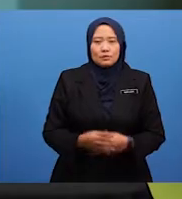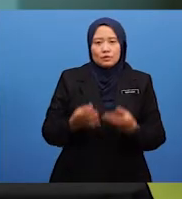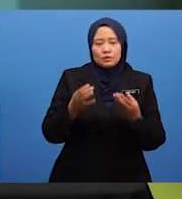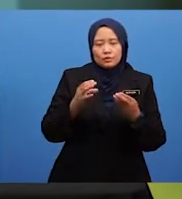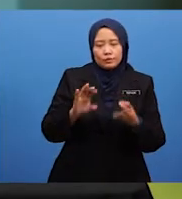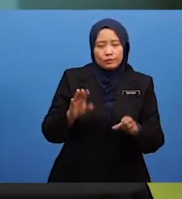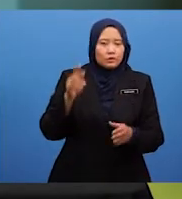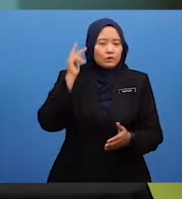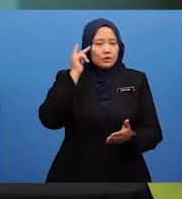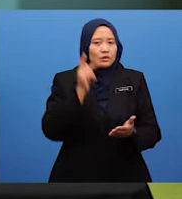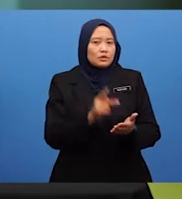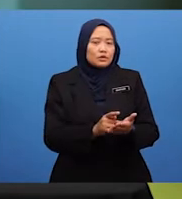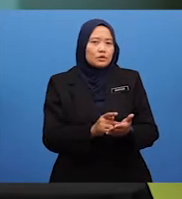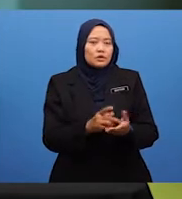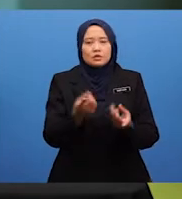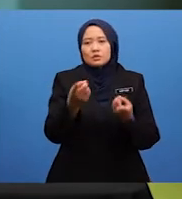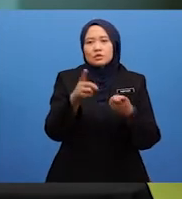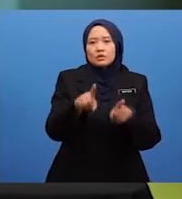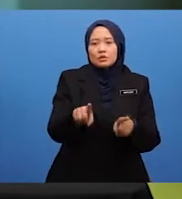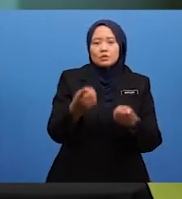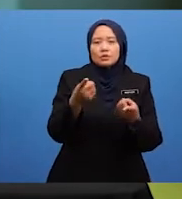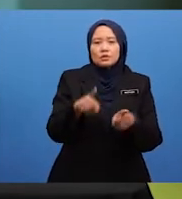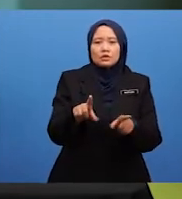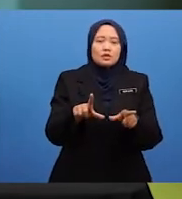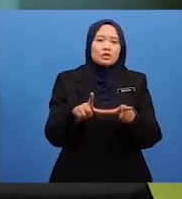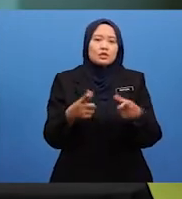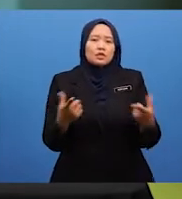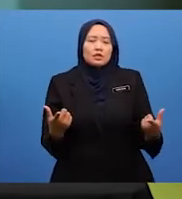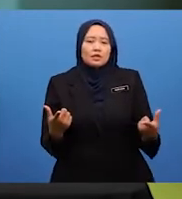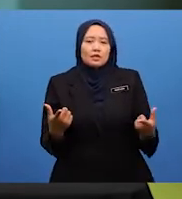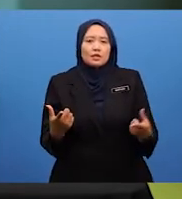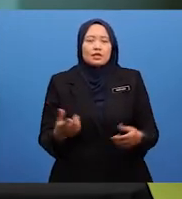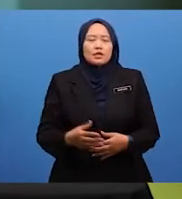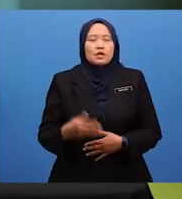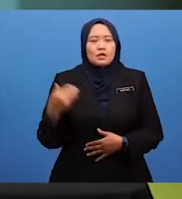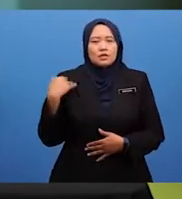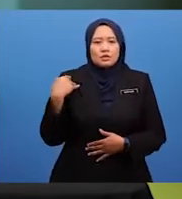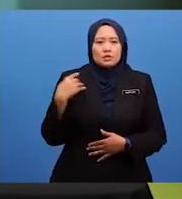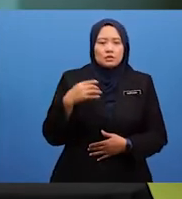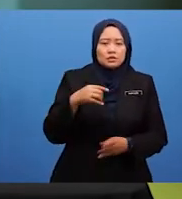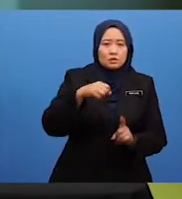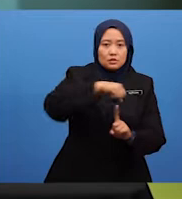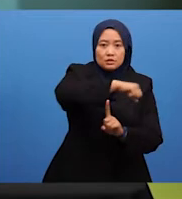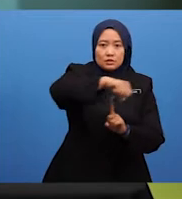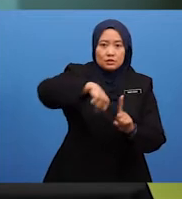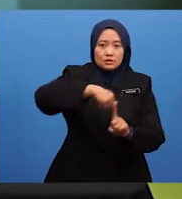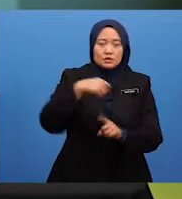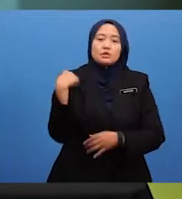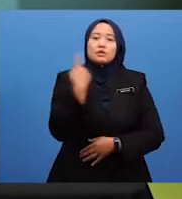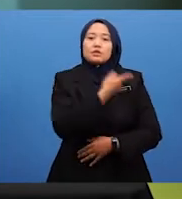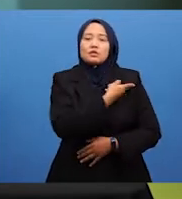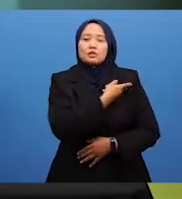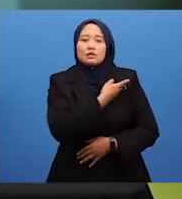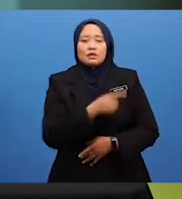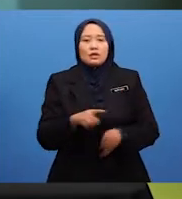Cuba kamu kenal pasti situasi-situasi lain yang terdapat di sekeliling kamu, mahupun